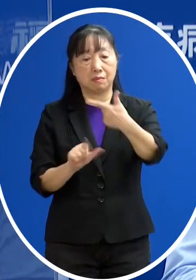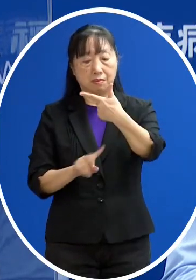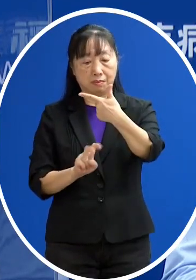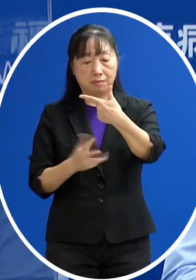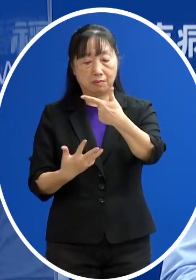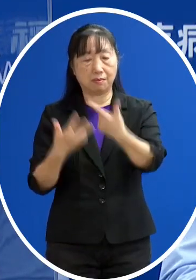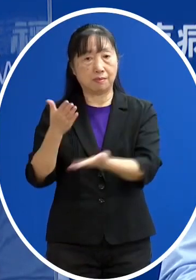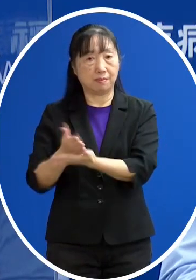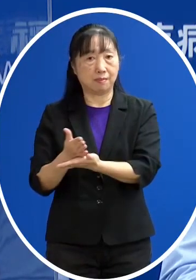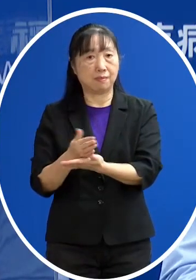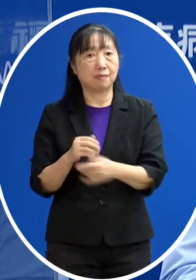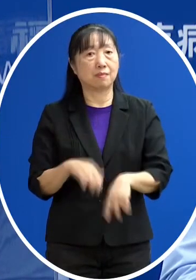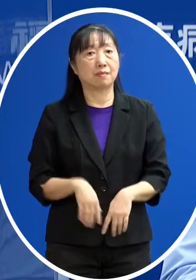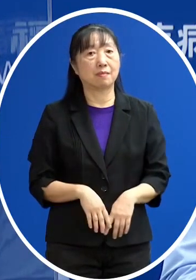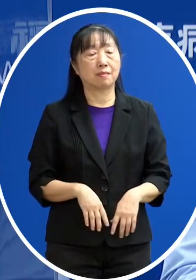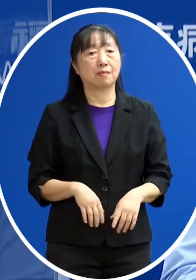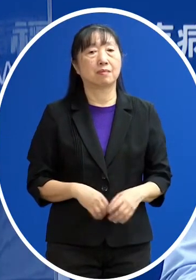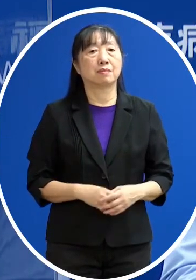至6月28日。